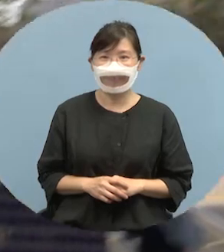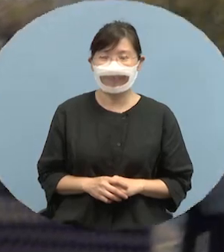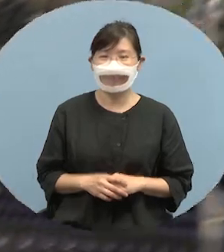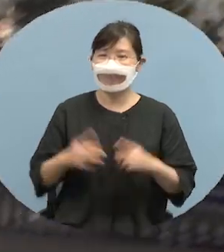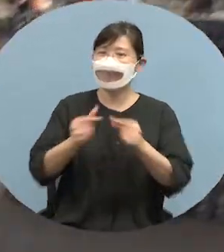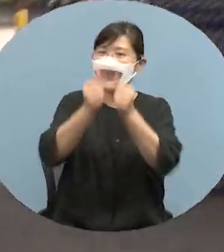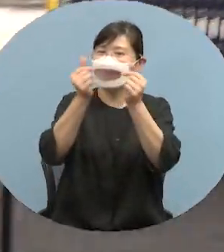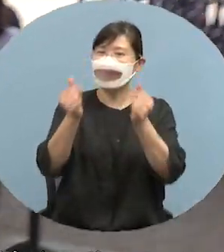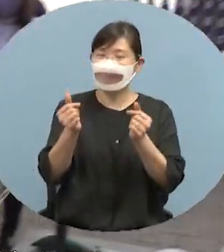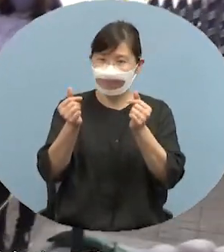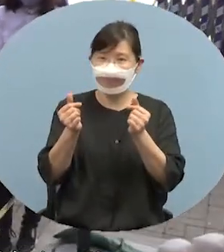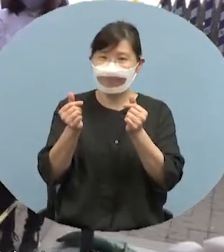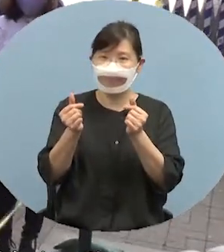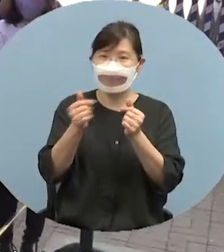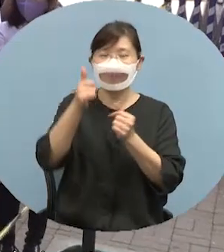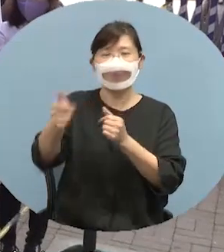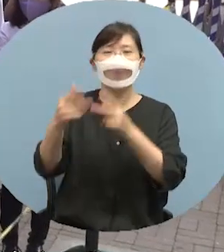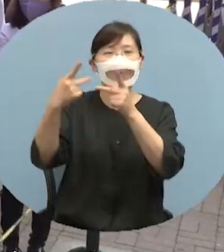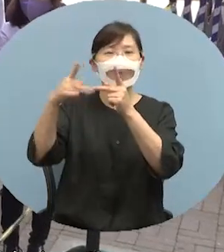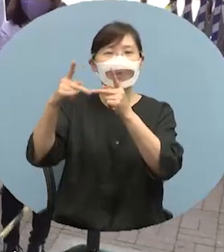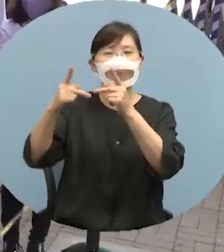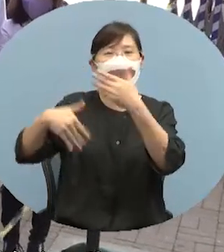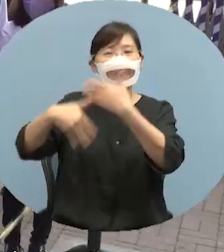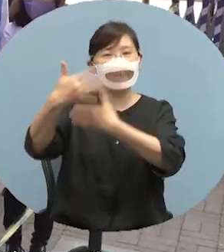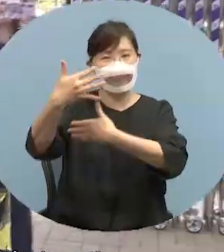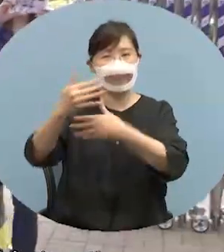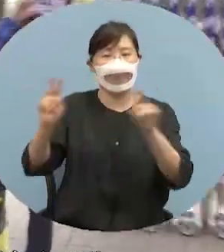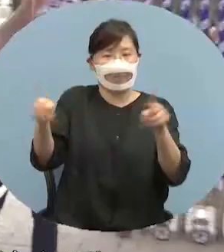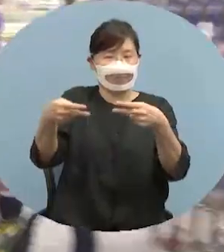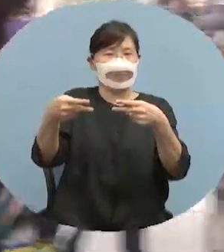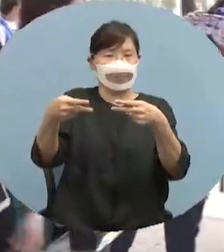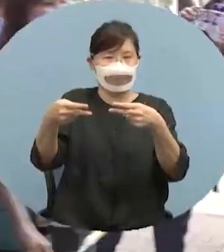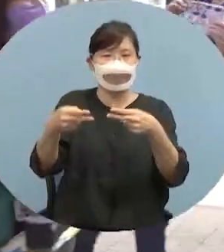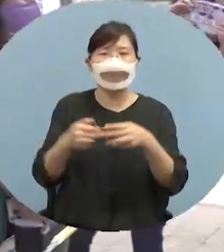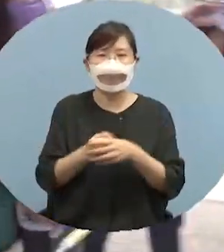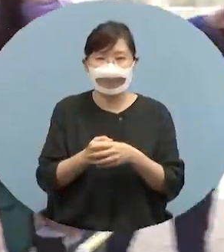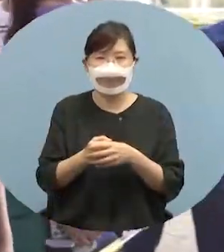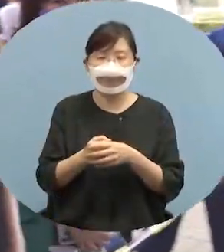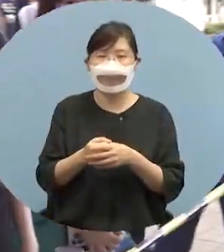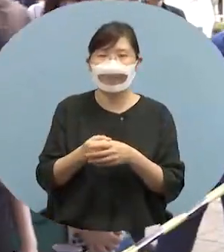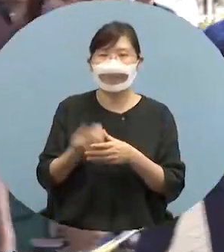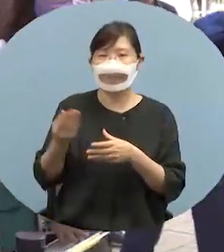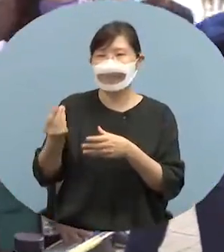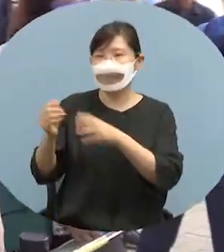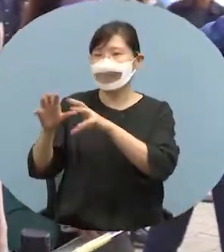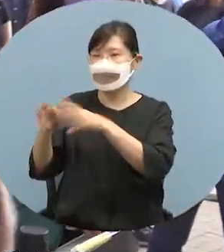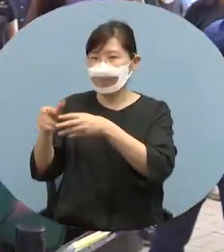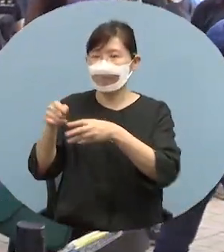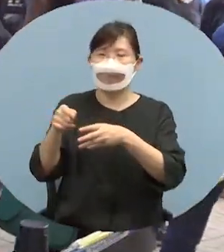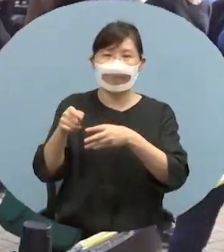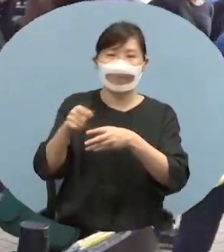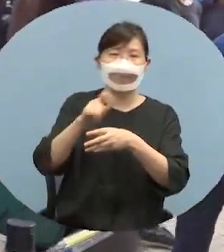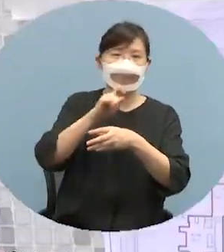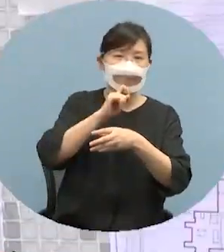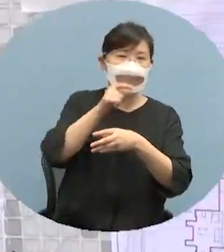行政長官林鄭月娥視察屯門翠寧花園的圍封強檢行動，財經事務及庫務局分別派出破產